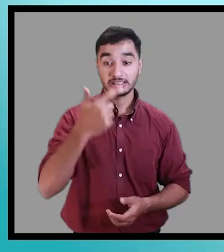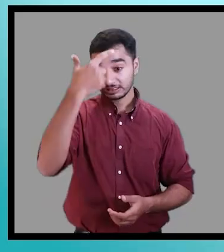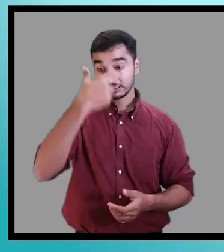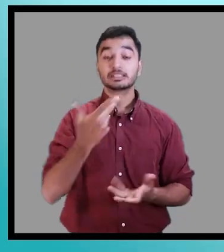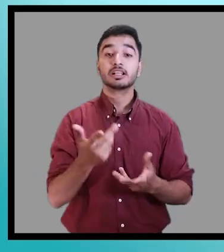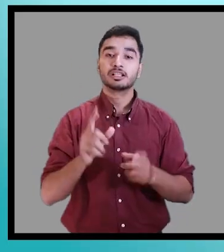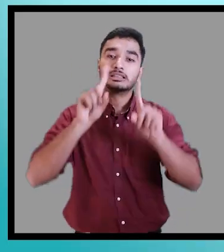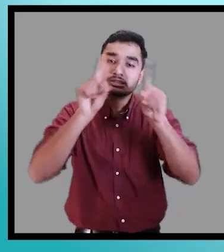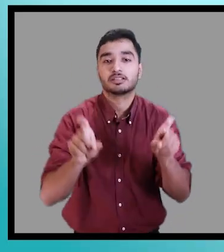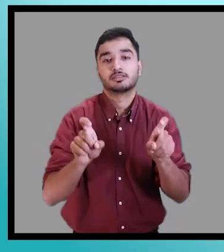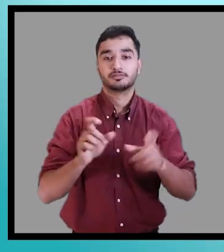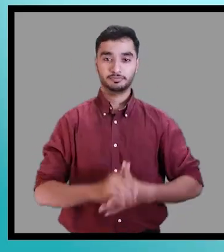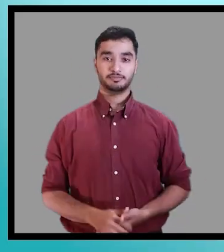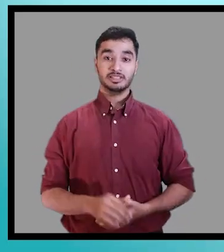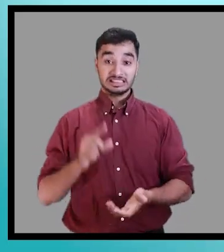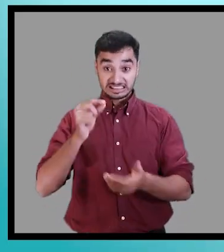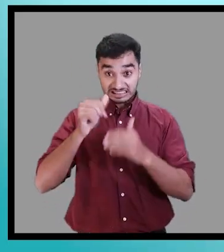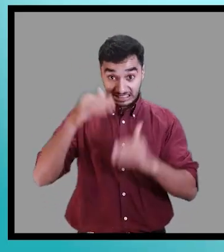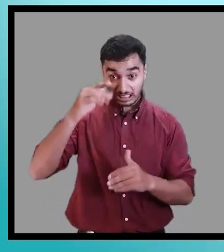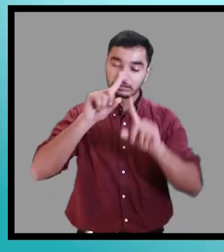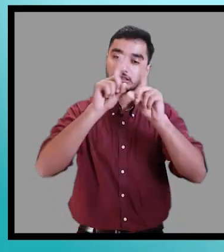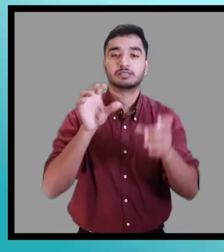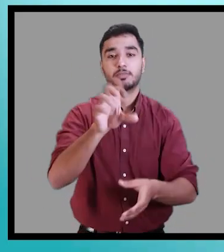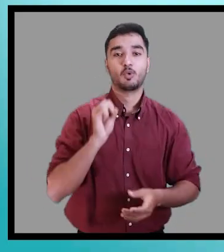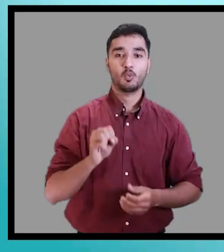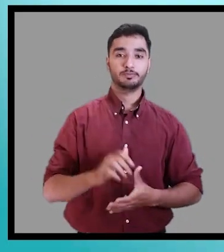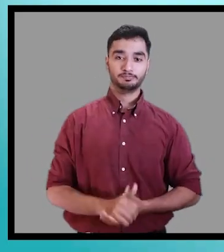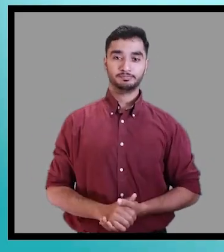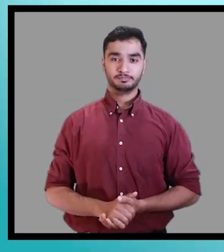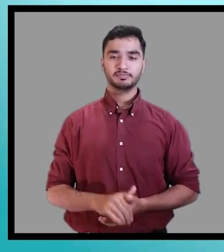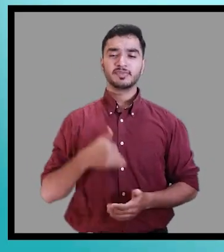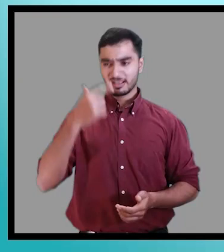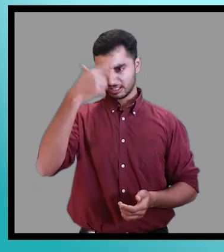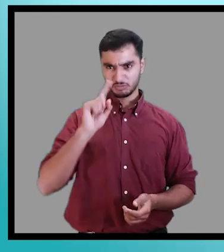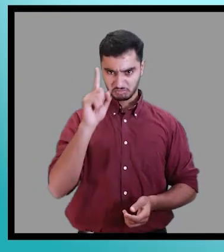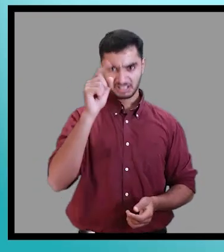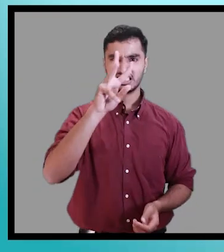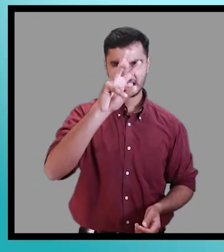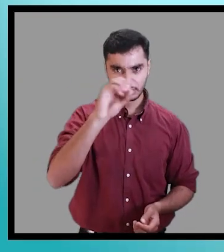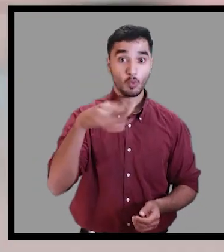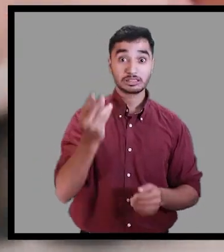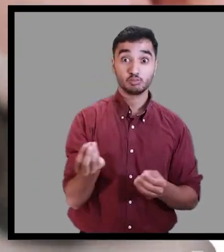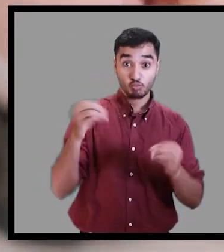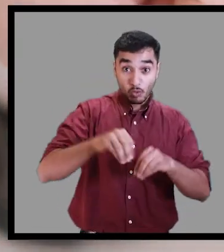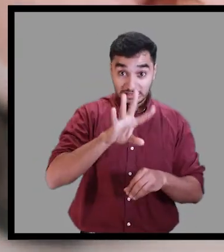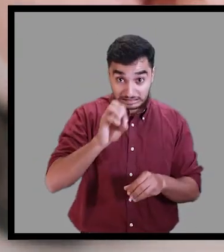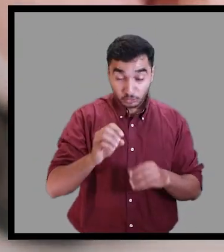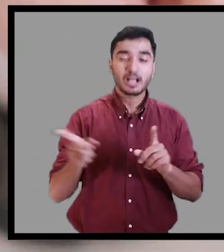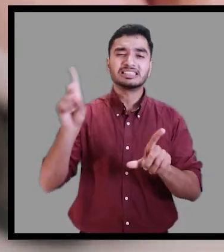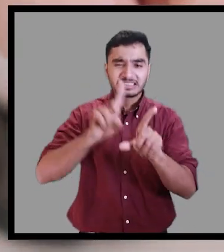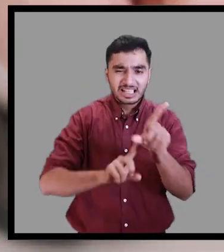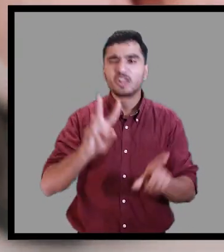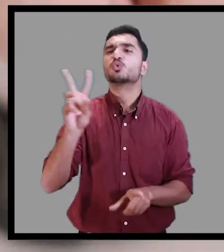है स्क्रीनिंग। जो भी बीमारियां साइलेंट होती हैं उनको स्क्रीन करके ही पकड़ा जाता है। अगर आपकी उम्र 30 साल या उससे ज़्यादा की है तो हर साल या 2